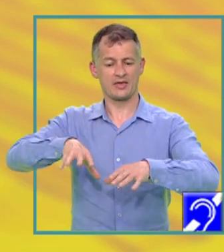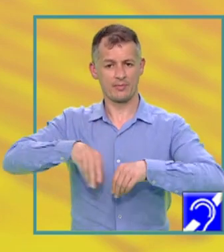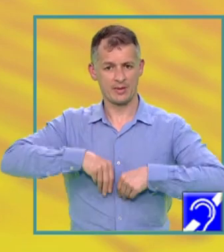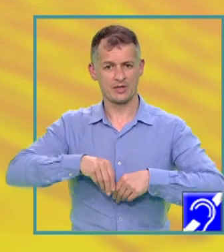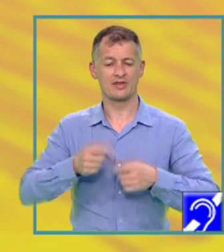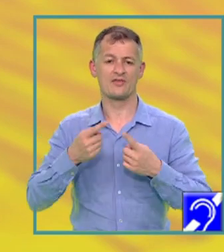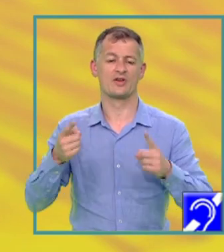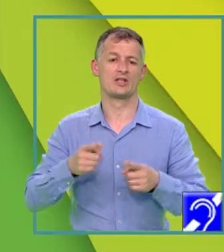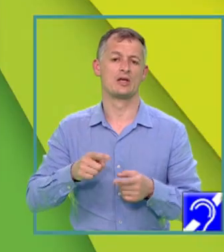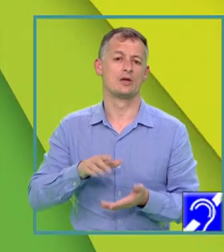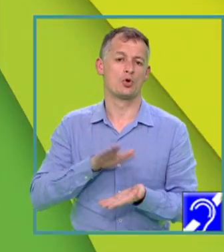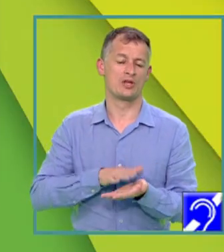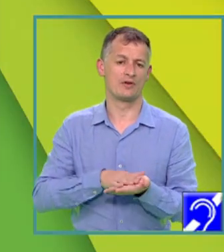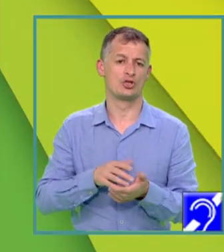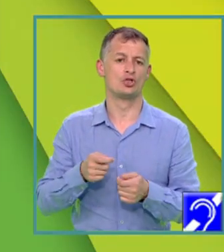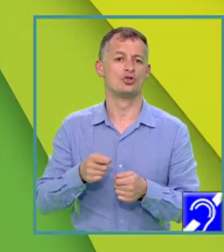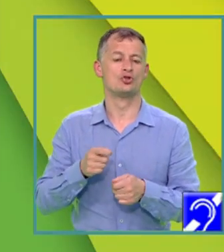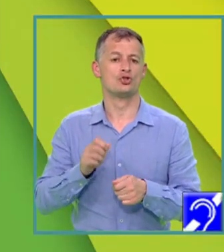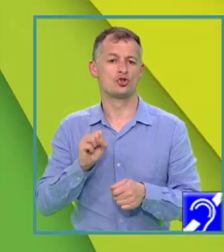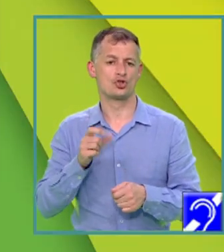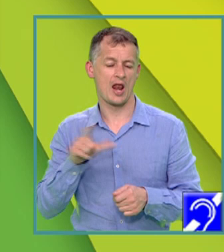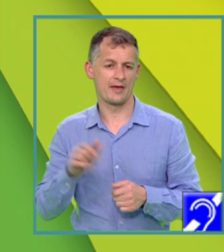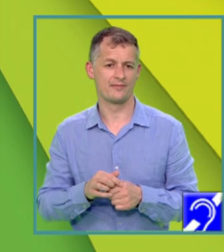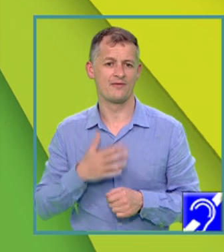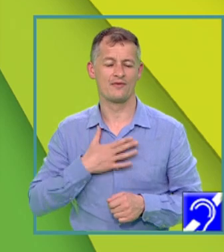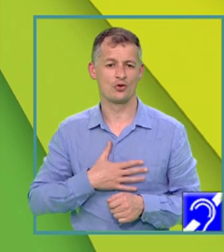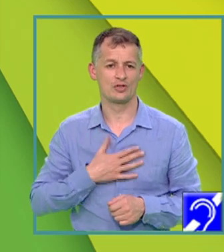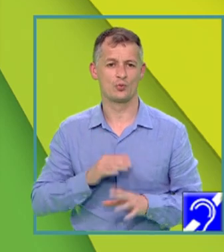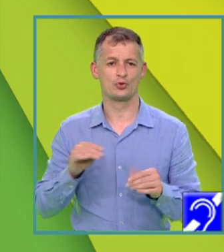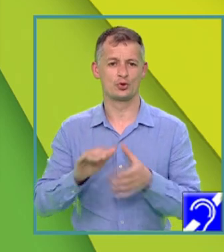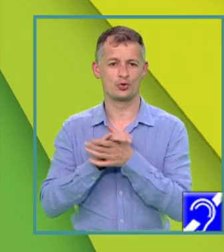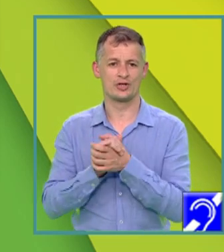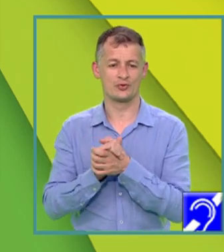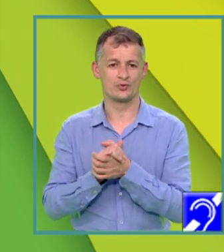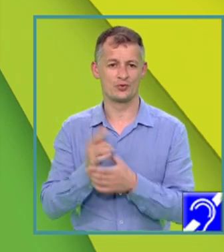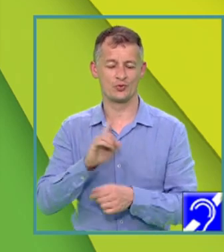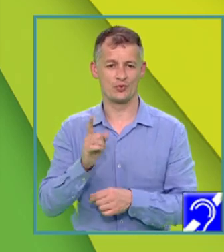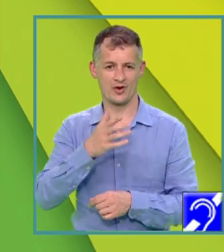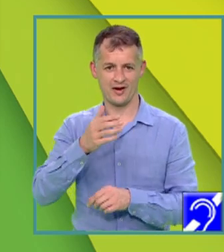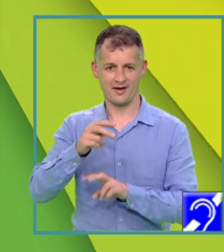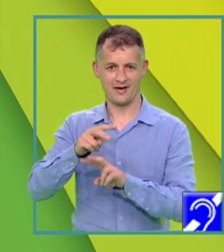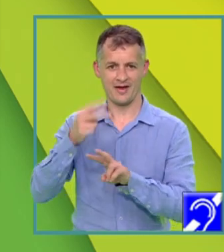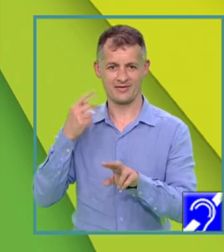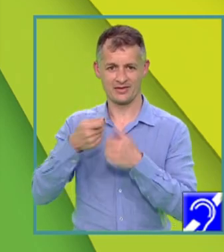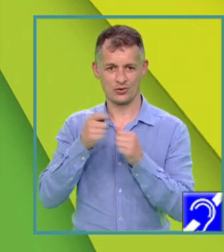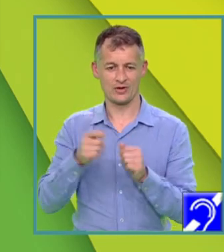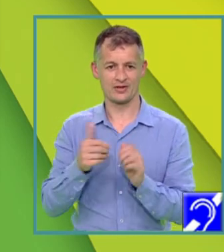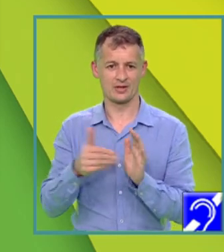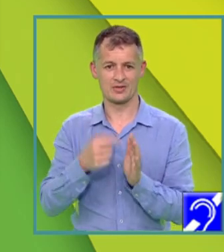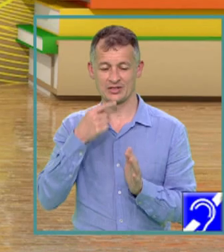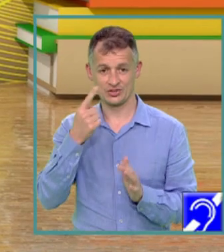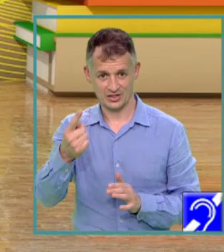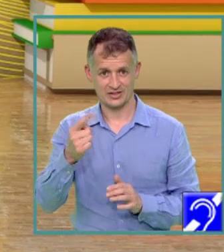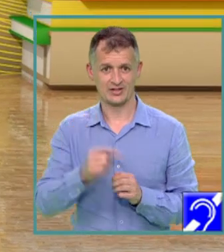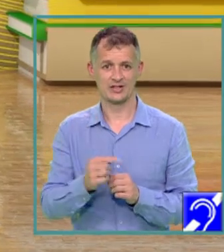diferite contexte sociale. Dragi elevi, vă doresc mult succes! Și nu înainte de toate, trebuie să știți, succesul nu